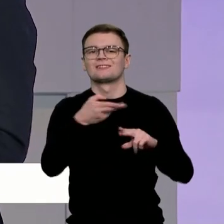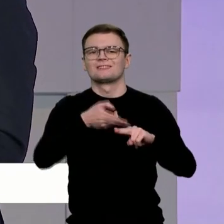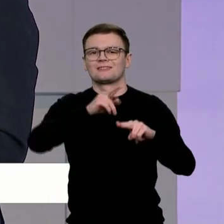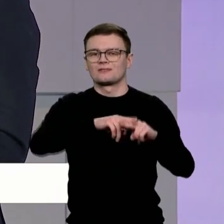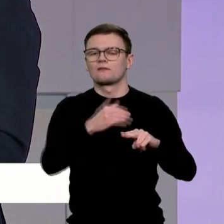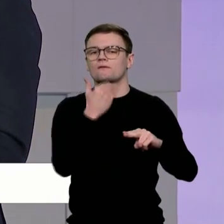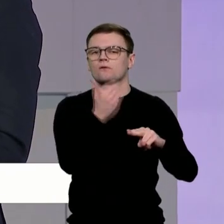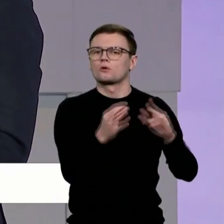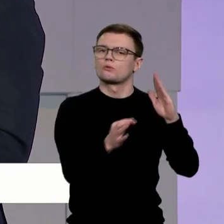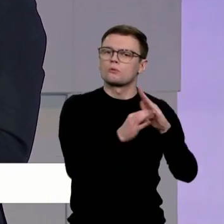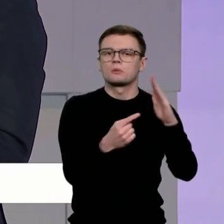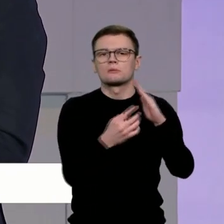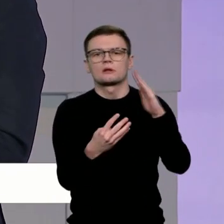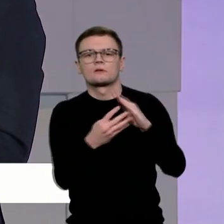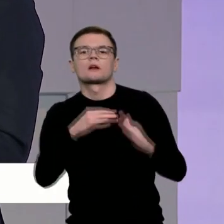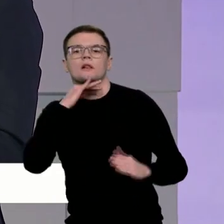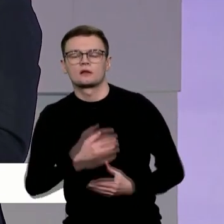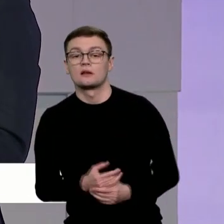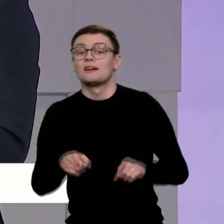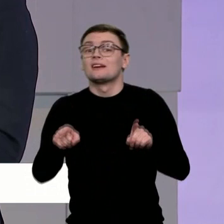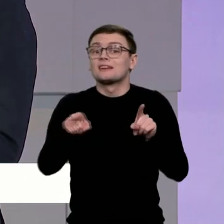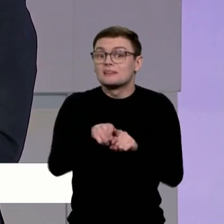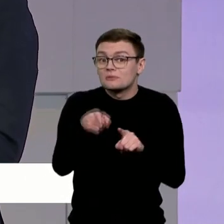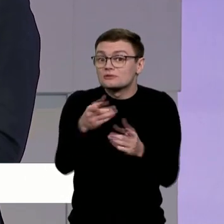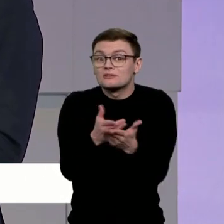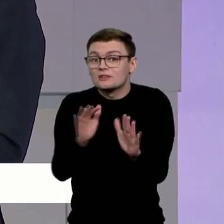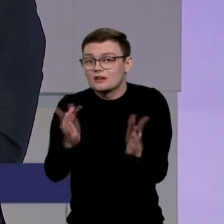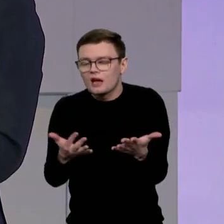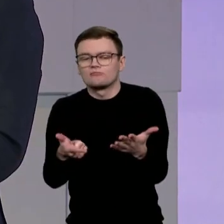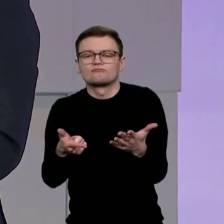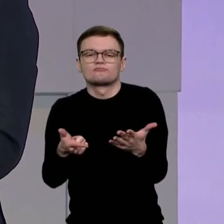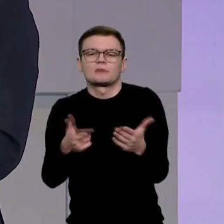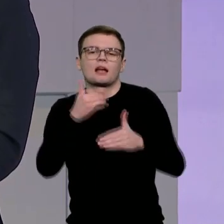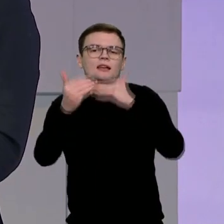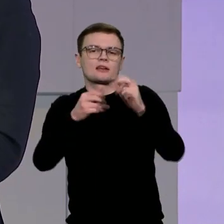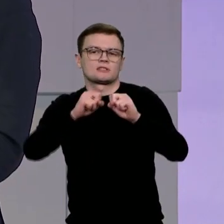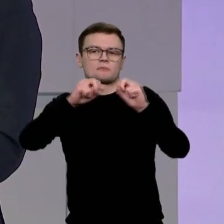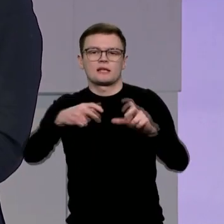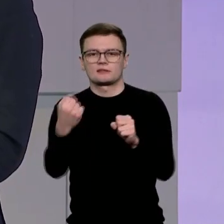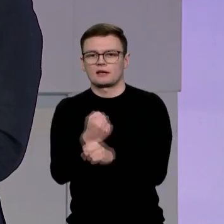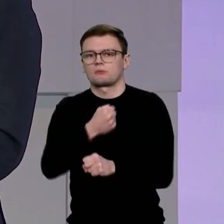karjeros specialisto tam tikro. Kiekvienoje mokykloje Šiauliai tą padarė prieš 5 metus, dabar Lietuva